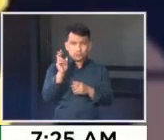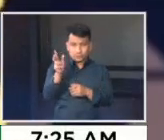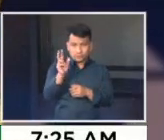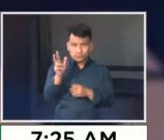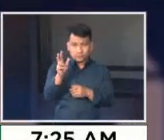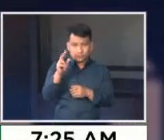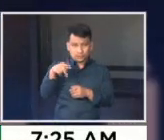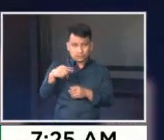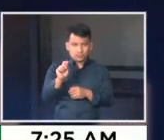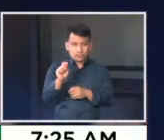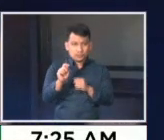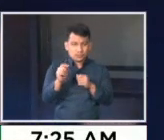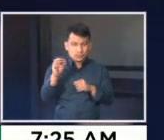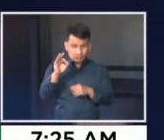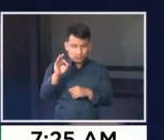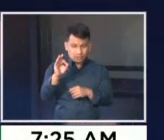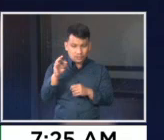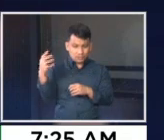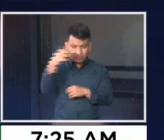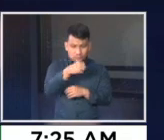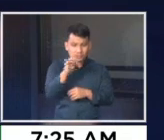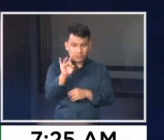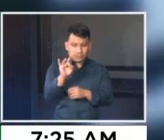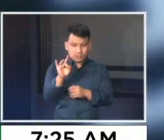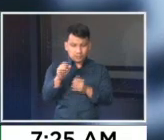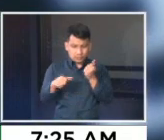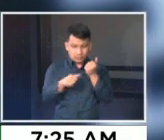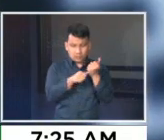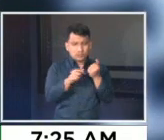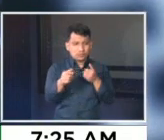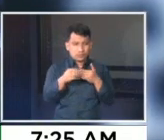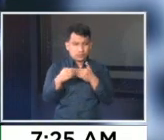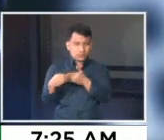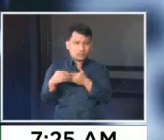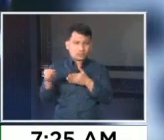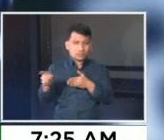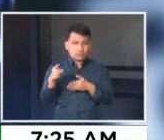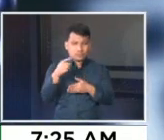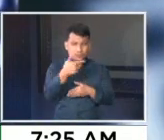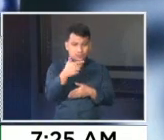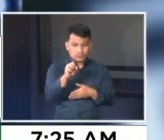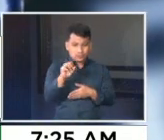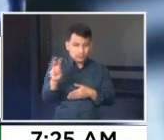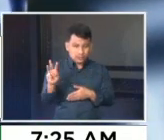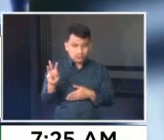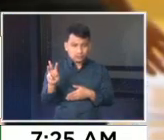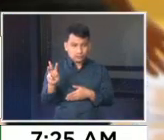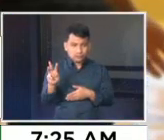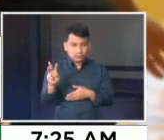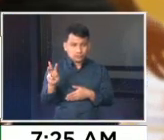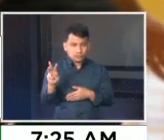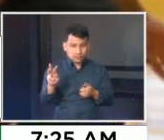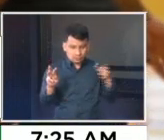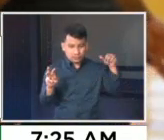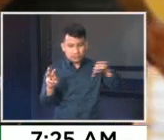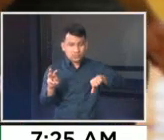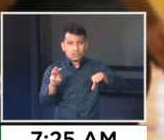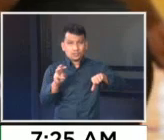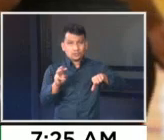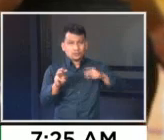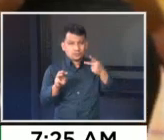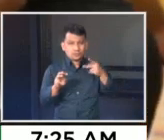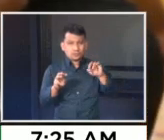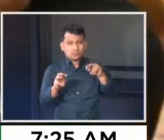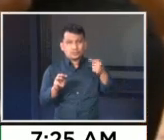ng 30 points, 9 rebounds at 8 assists para pangunahan ang Golden State Warriors na ilang paso ang